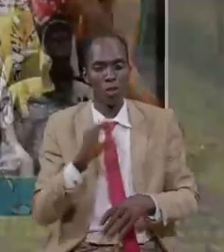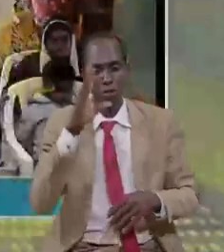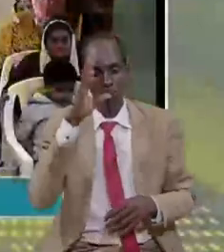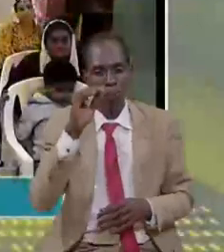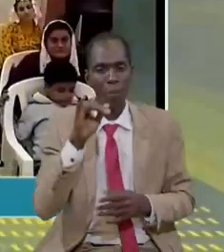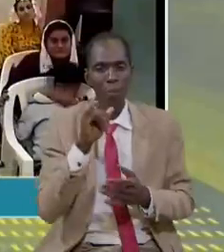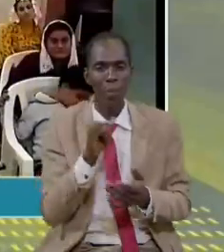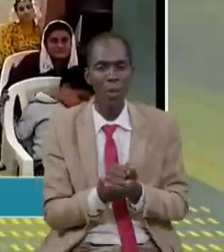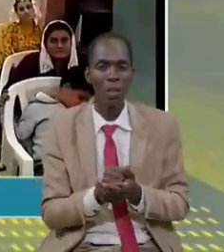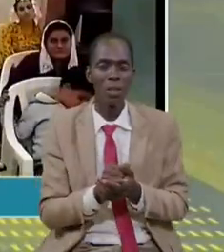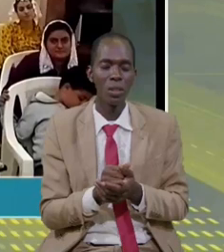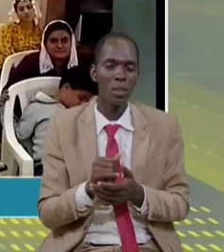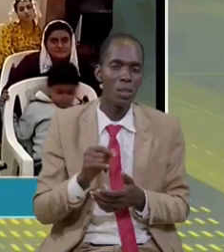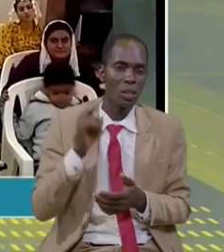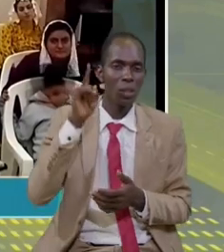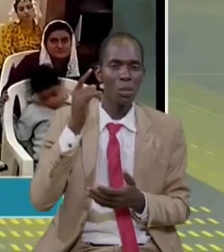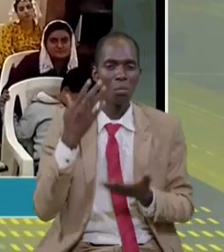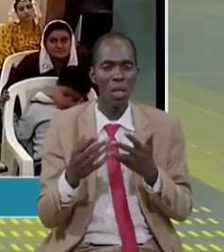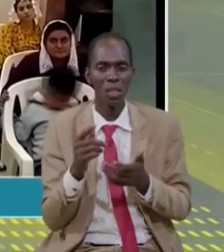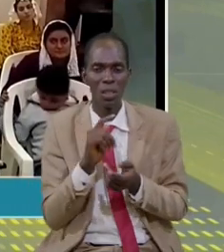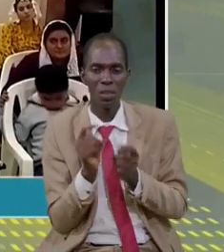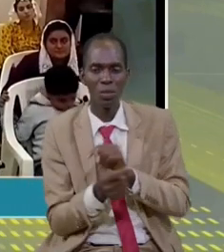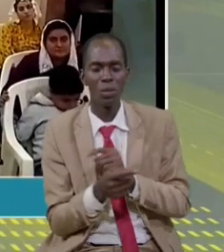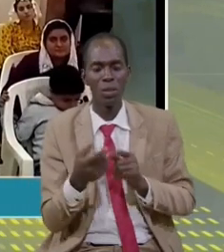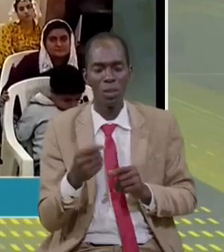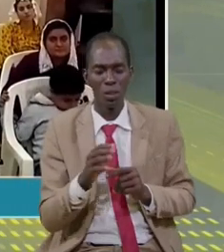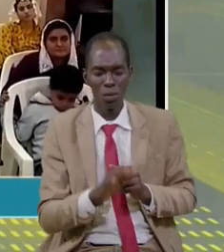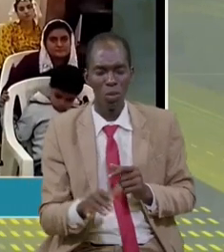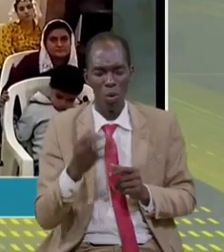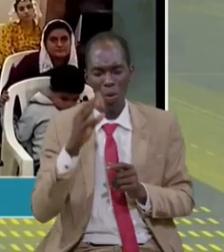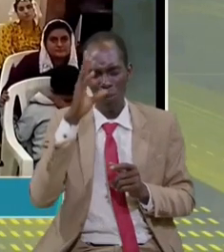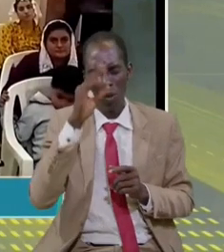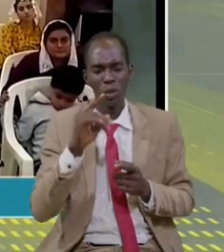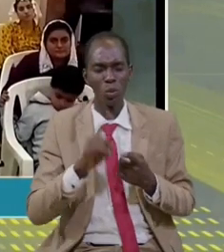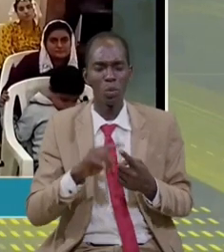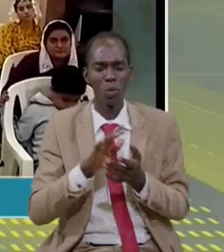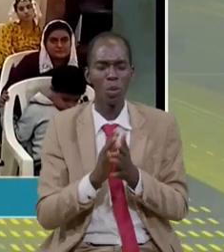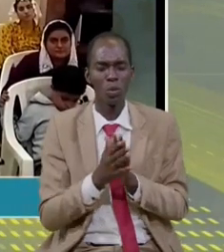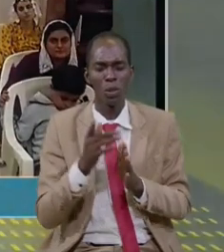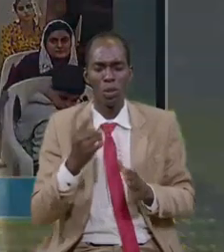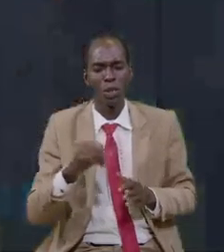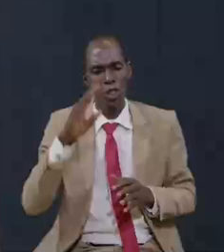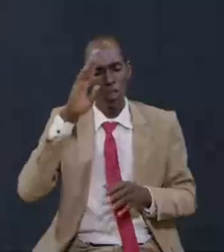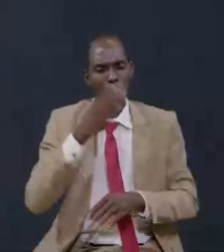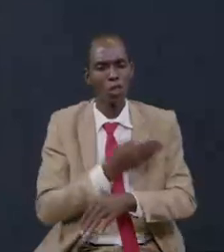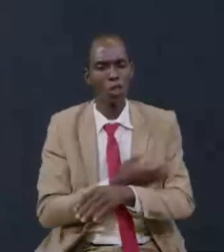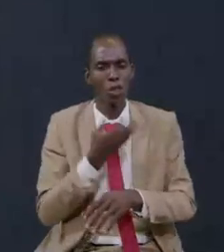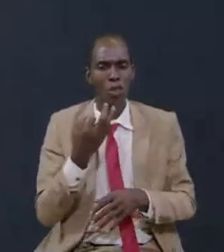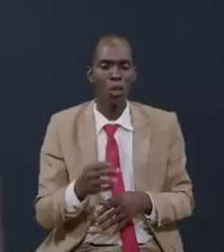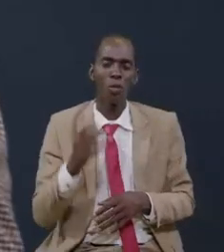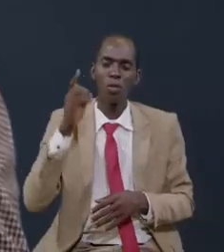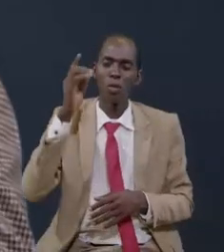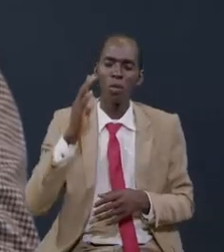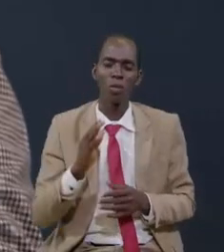afin de transformer les fils des hommes pour qu'ils deviennent les fils de Dieu. Le Fils de Dieu est descendu sur cette